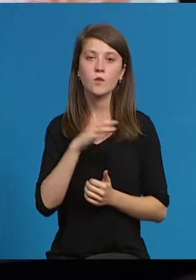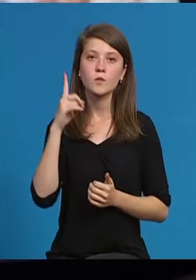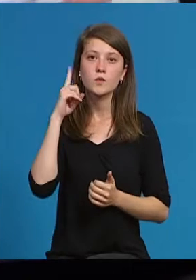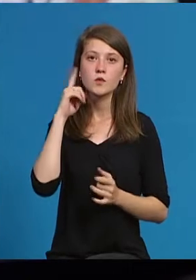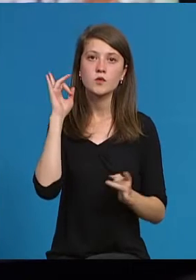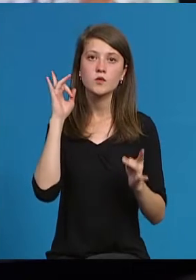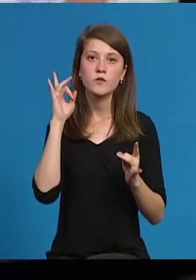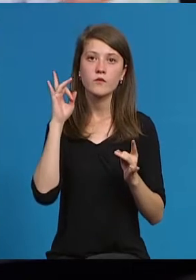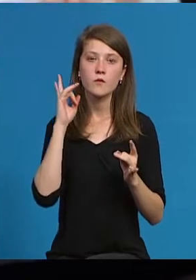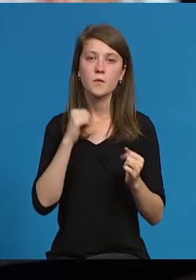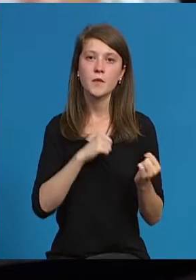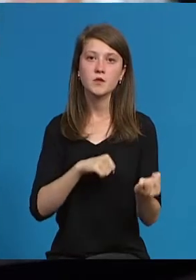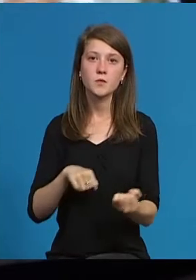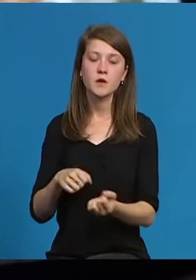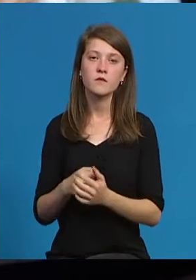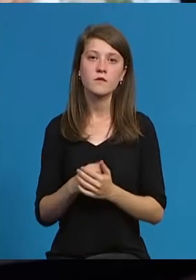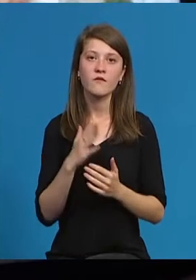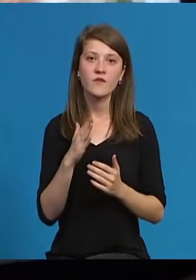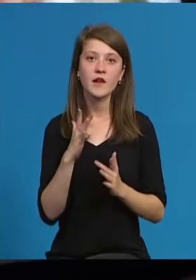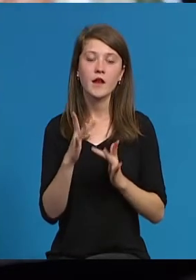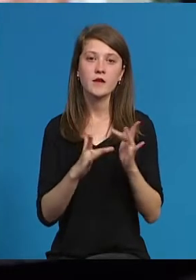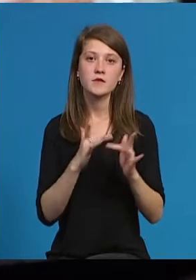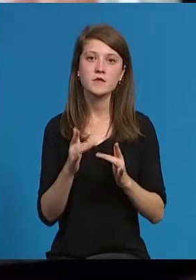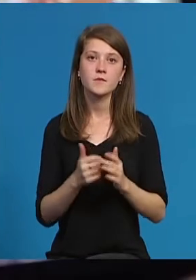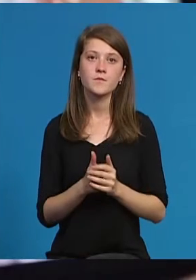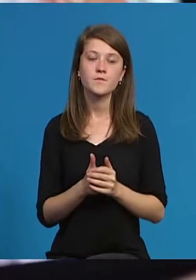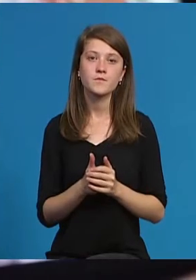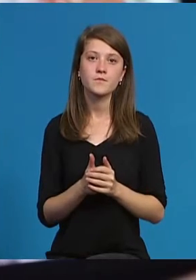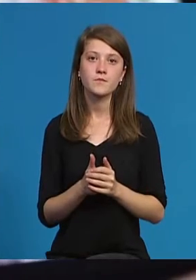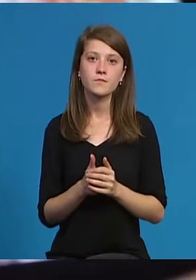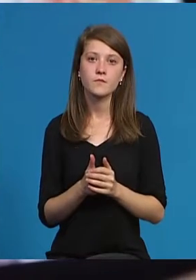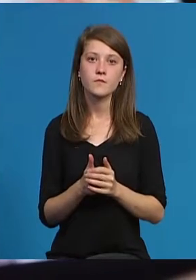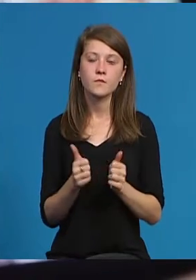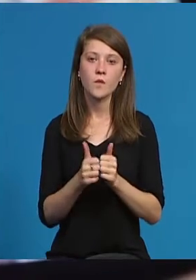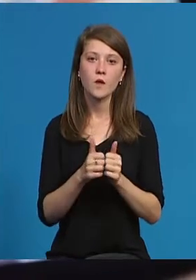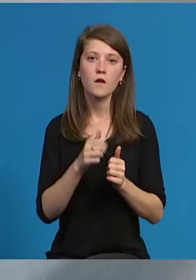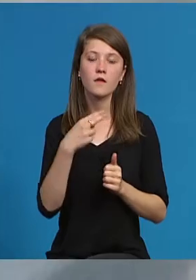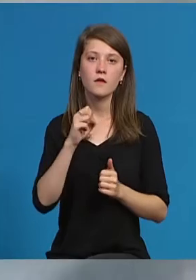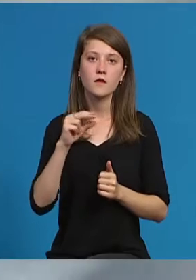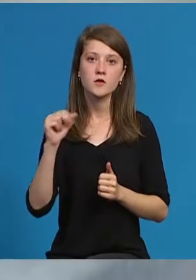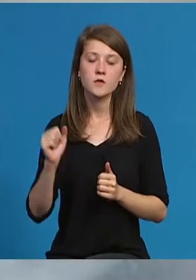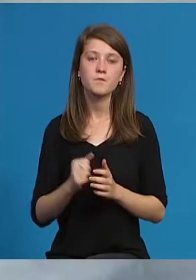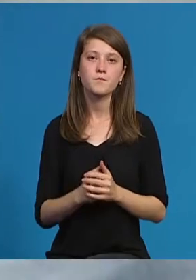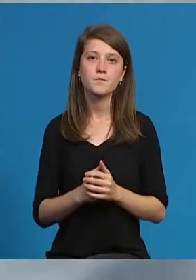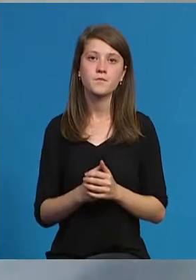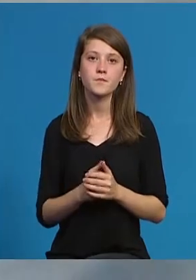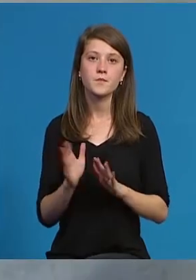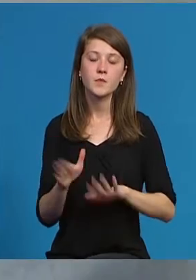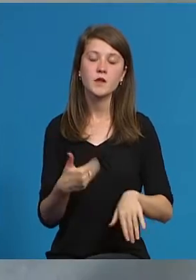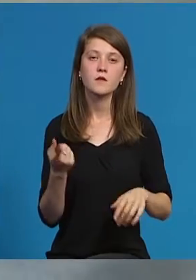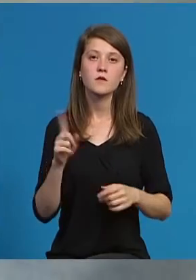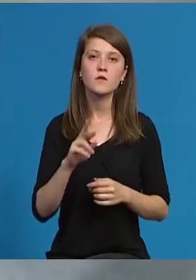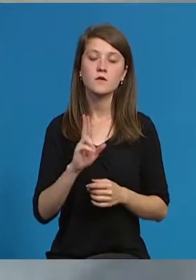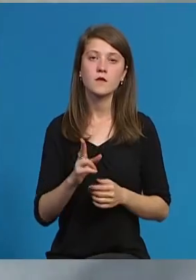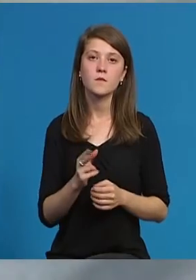звук бензопили в лісі. Поблизу в Емелянівській дачі, урочище Емелянівська дача, поблизу Скуратів. Після того, як